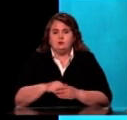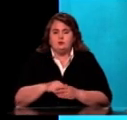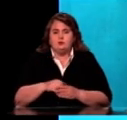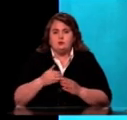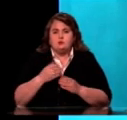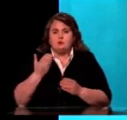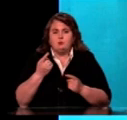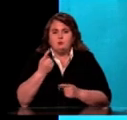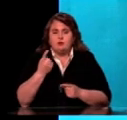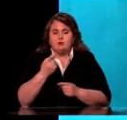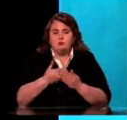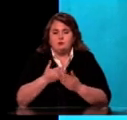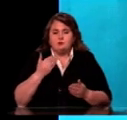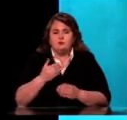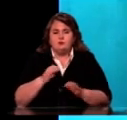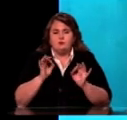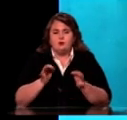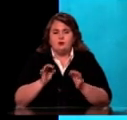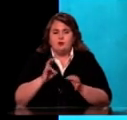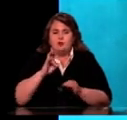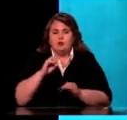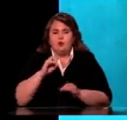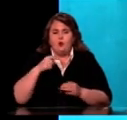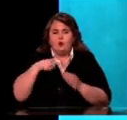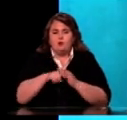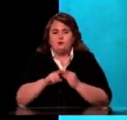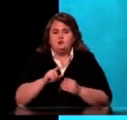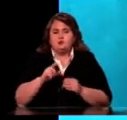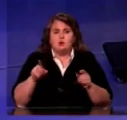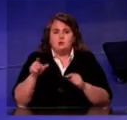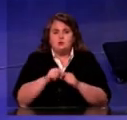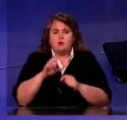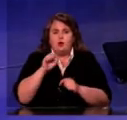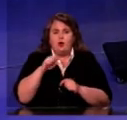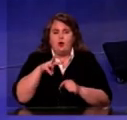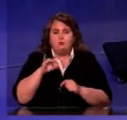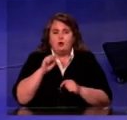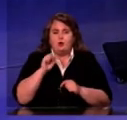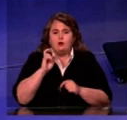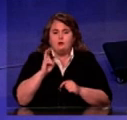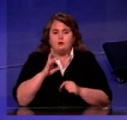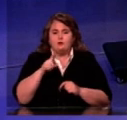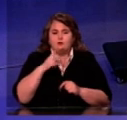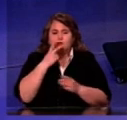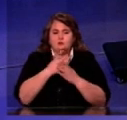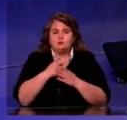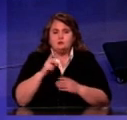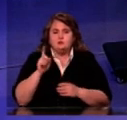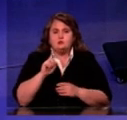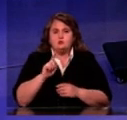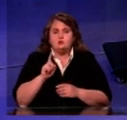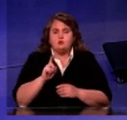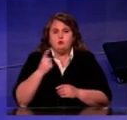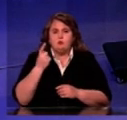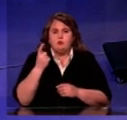первый представлен, абсолютно верно, неорганическое соединение – аммиак. И вы видите, что